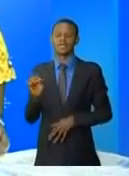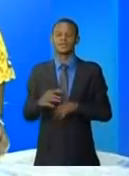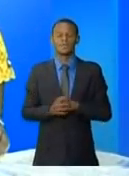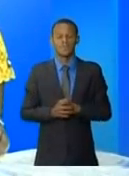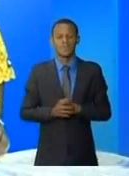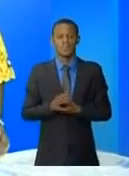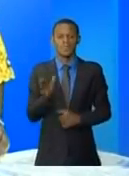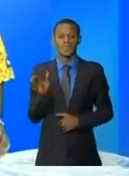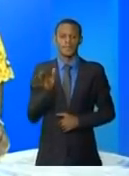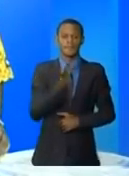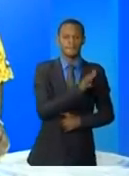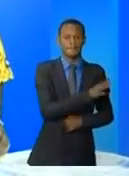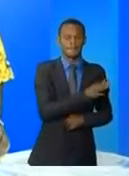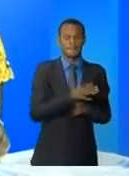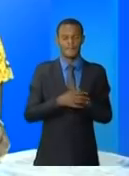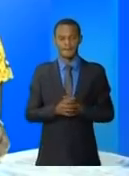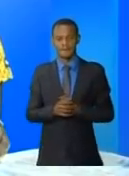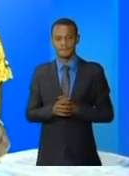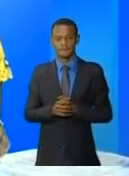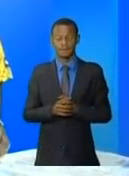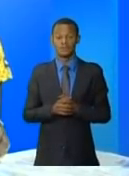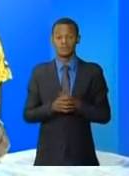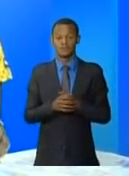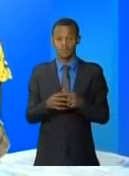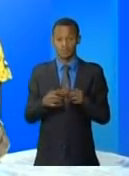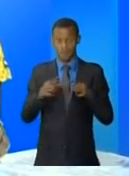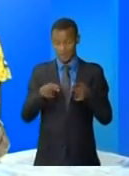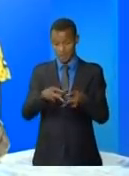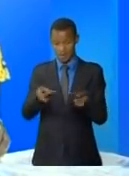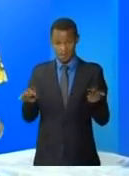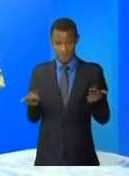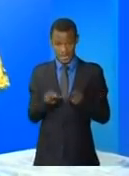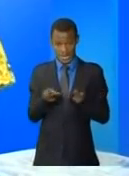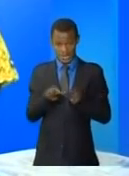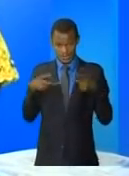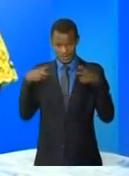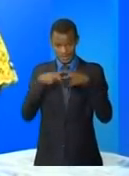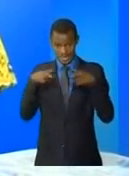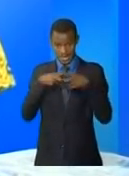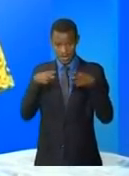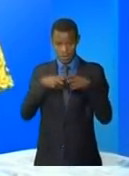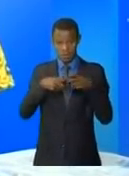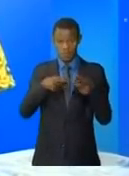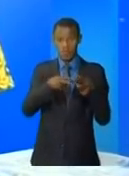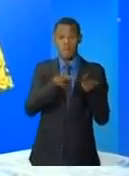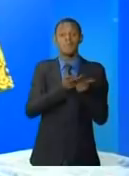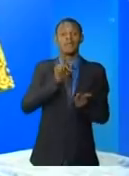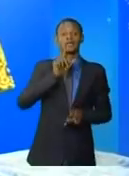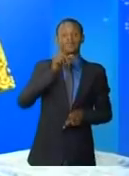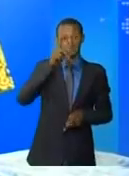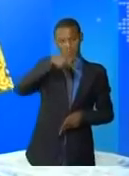de Ndjilo, située dans la province du Lualaba, va subir dans le tout prochain jour une cure de juvinche